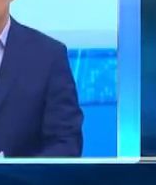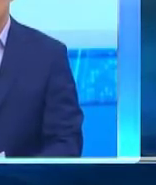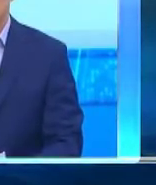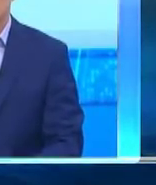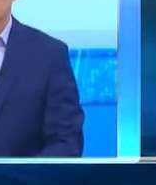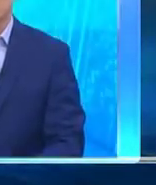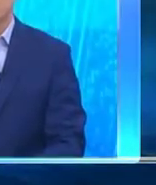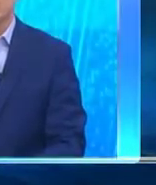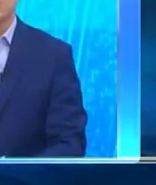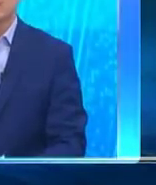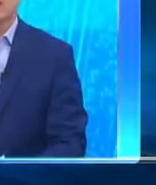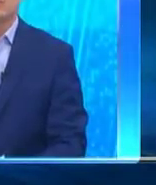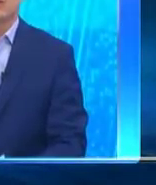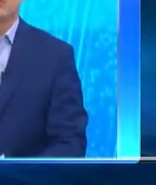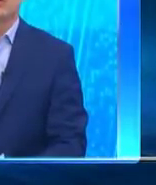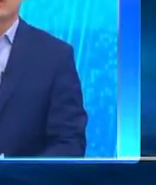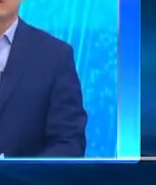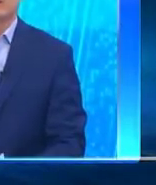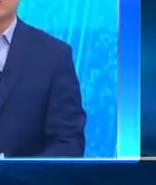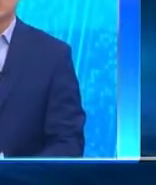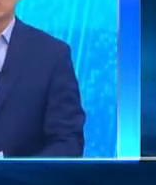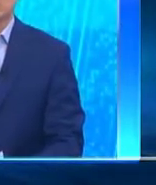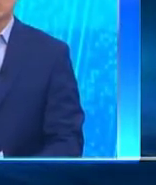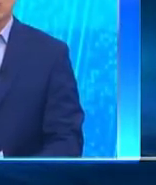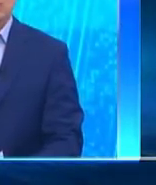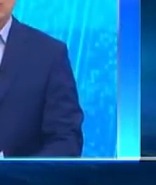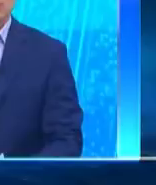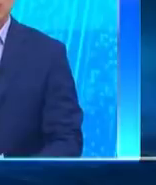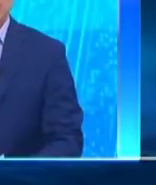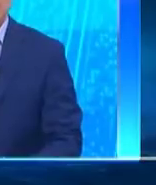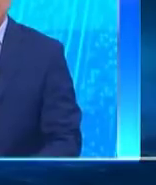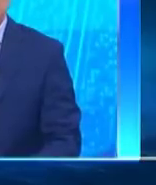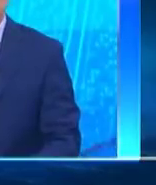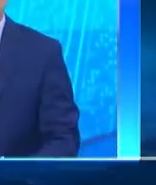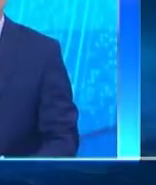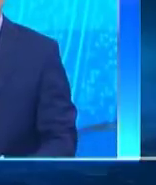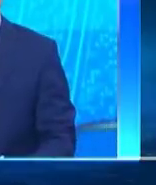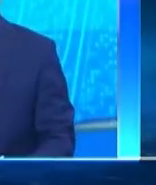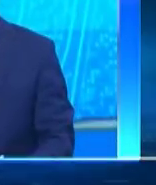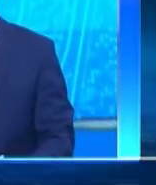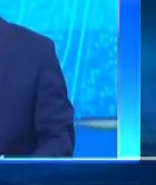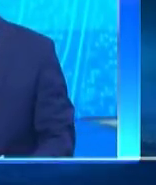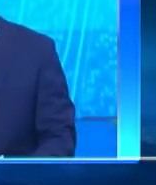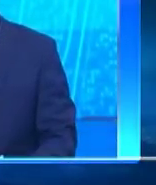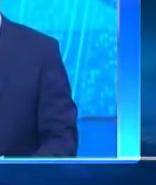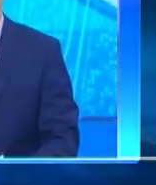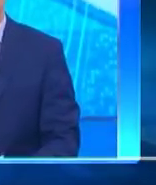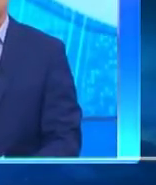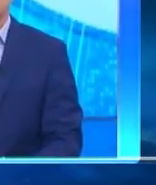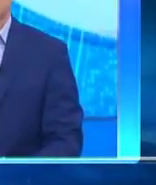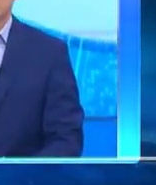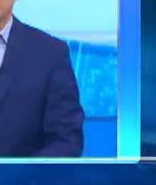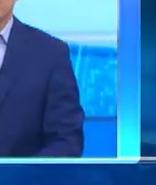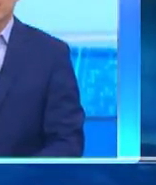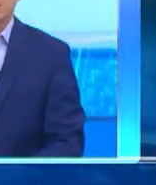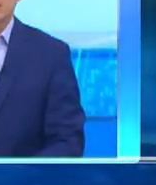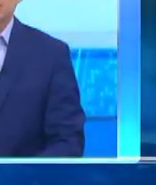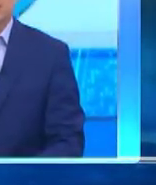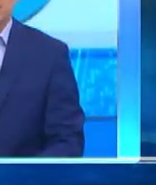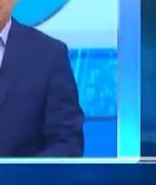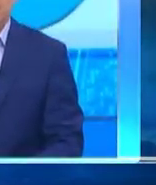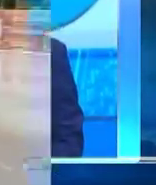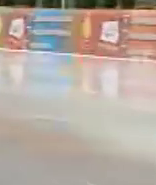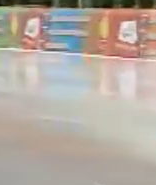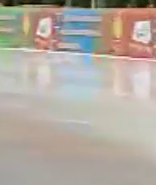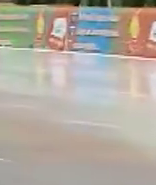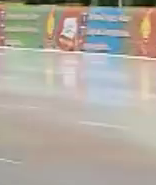түсті. Оңтүстік Кореяда қысқы олимпиада ойындарына қатысқан ұлттық құрама үздіктері де Қазақстан біріншілігінде бой көрсетті. Көп сайыста Иван Аржаников